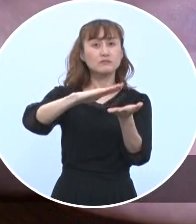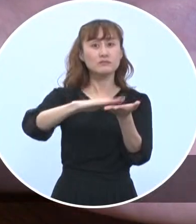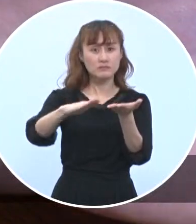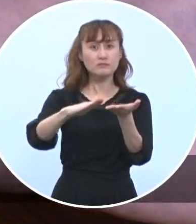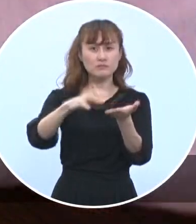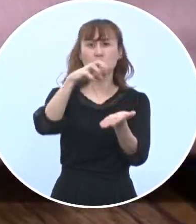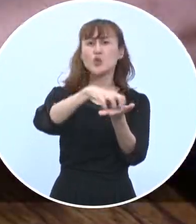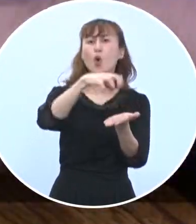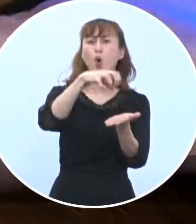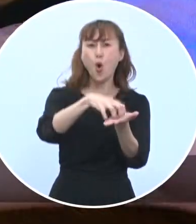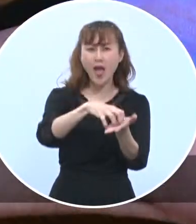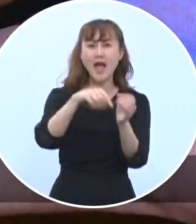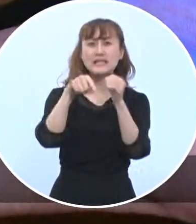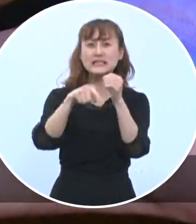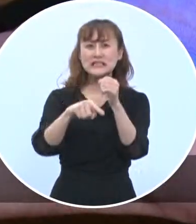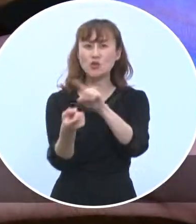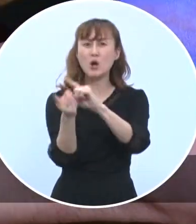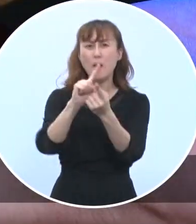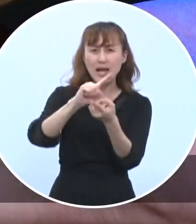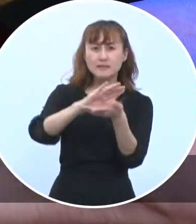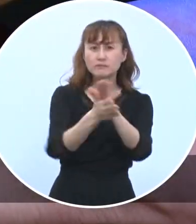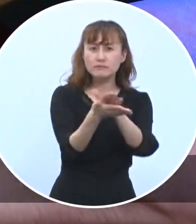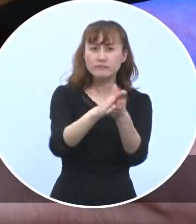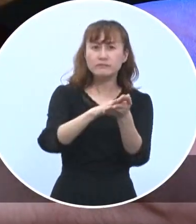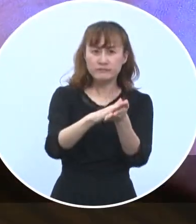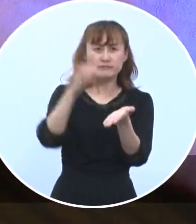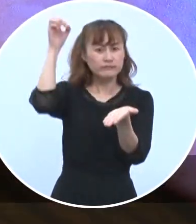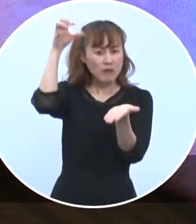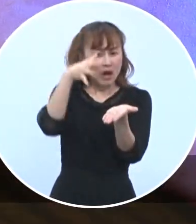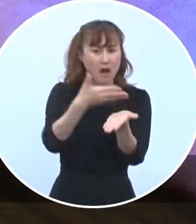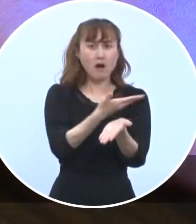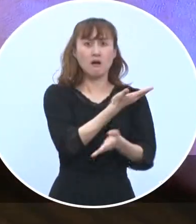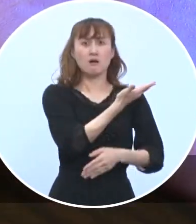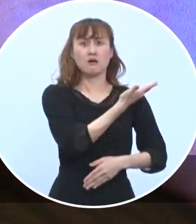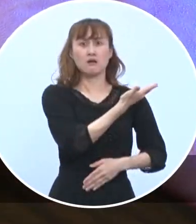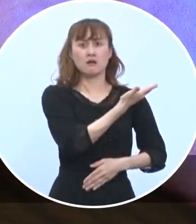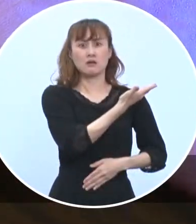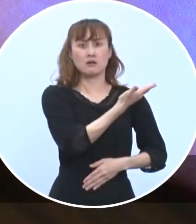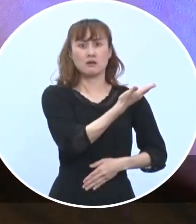。ブラックライトを当てるとこのような感じです。